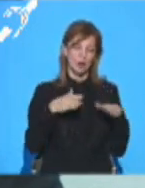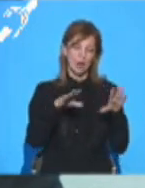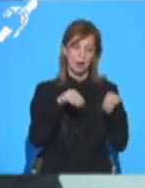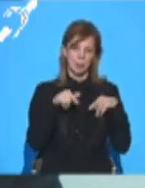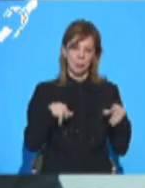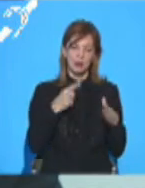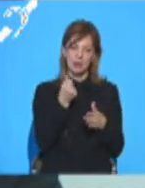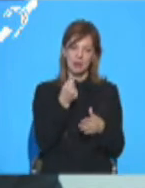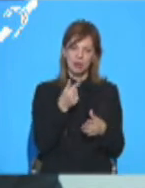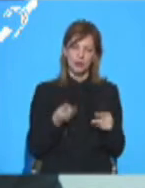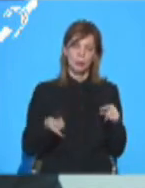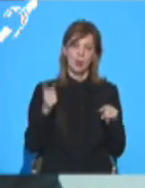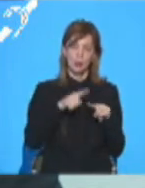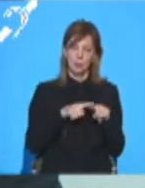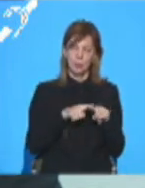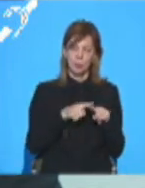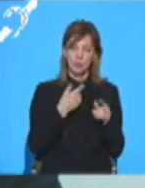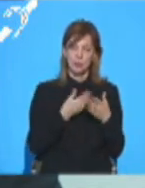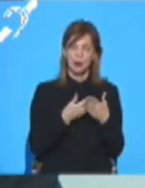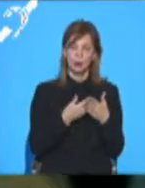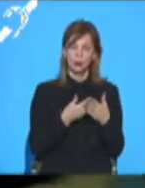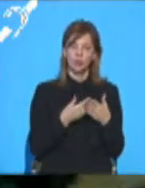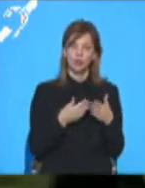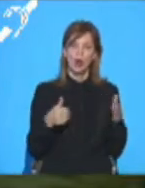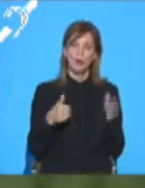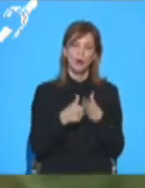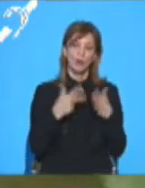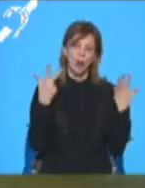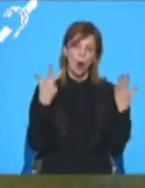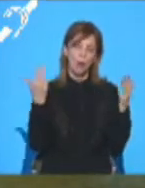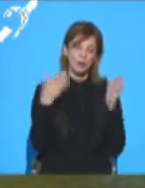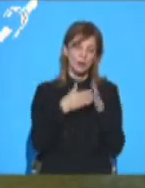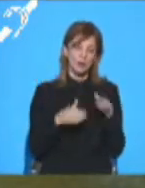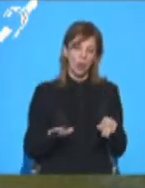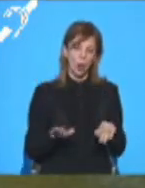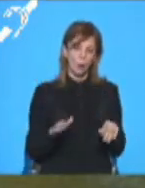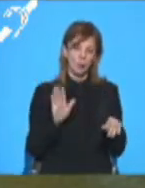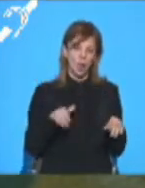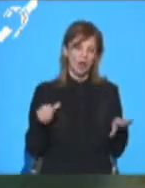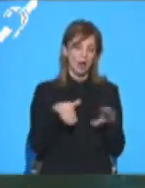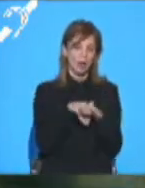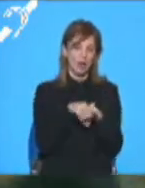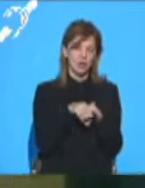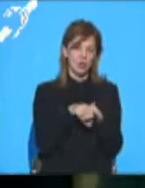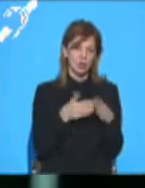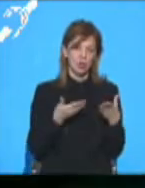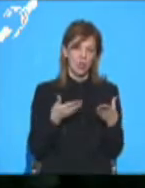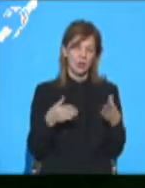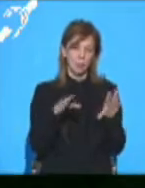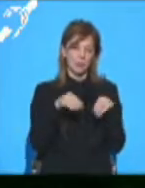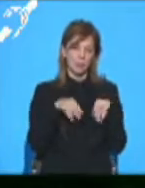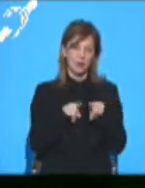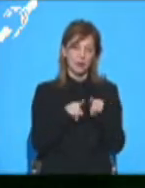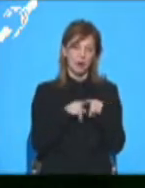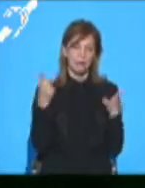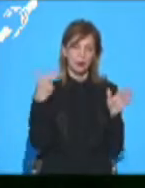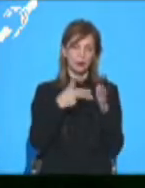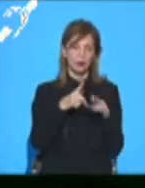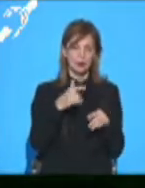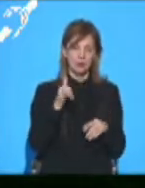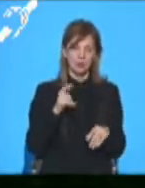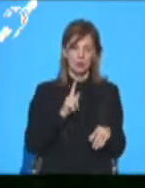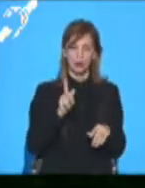aceasta, plus aproape 8.000 de copii care la rândul lor primesc aceeași sumă de 300 de lei. Nu